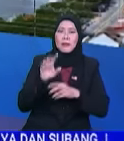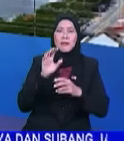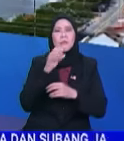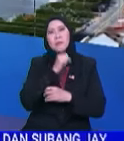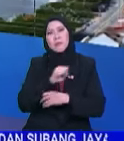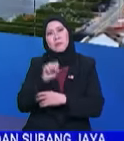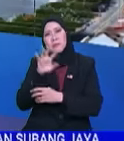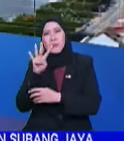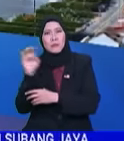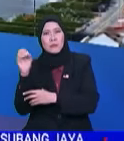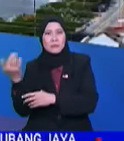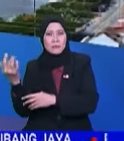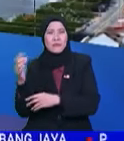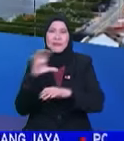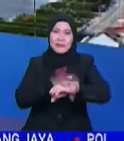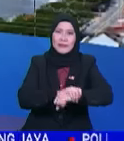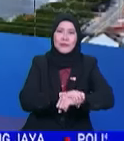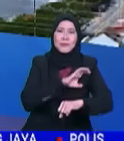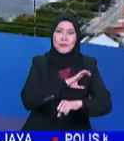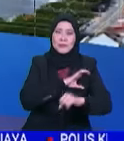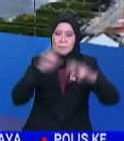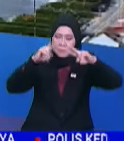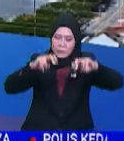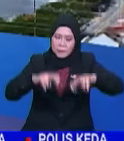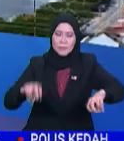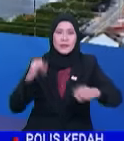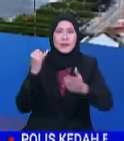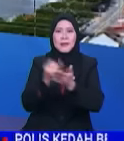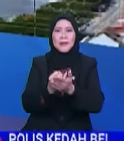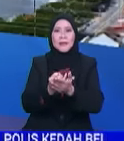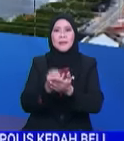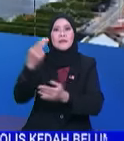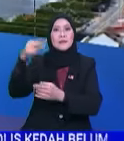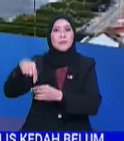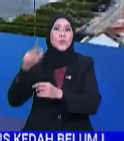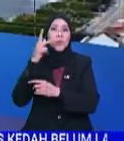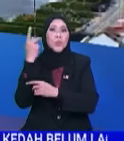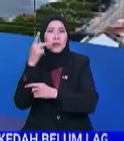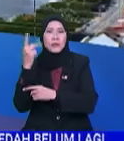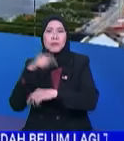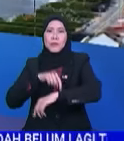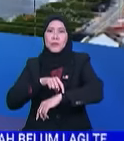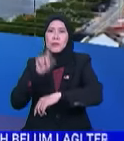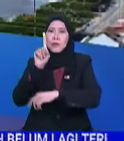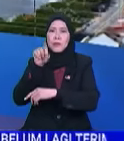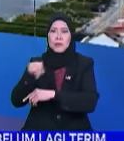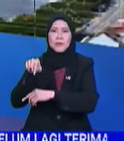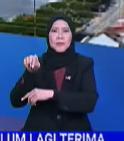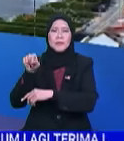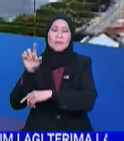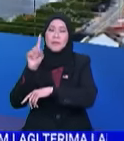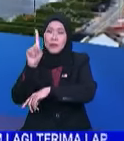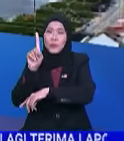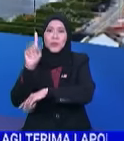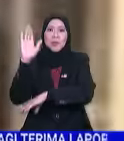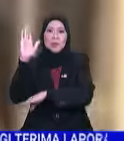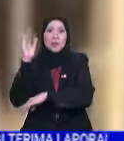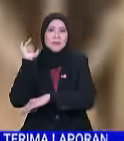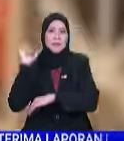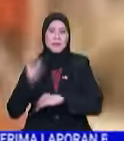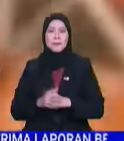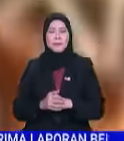ditahan sepasukan polis dari bahagian siasatan jenayah Ibu Pejabat Daerah Kuching kira-kira pukul 1 tengah hari semalam.